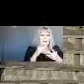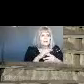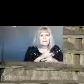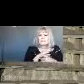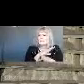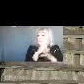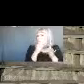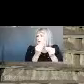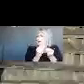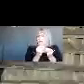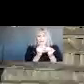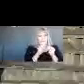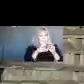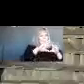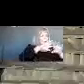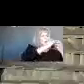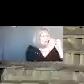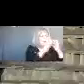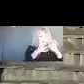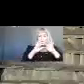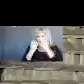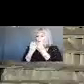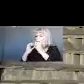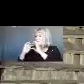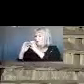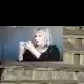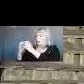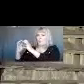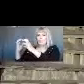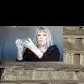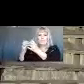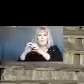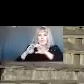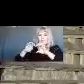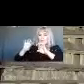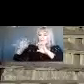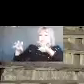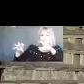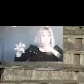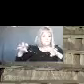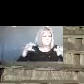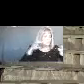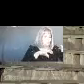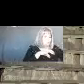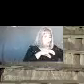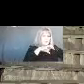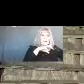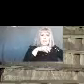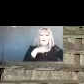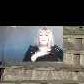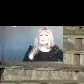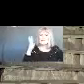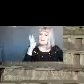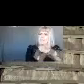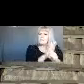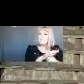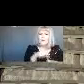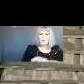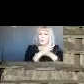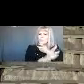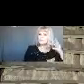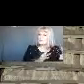klassisme, materialisme, aan die toestand van die kerk en die gebrek aan impak wat ons in die wereld